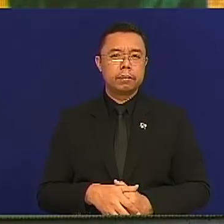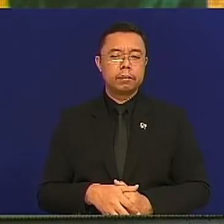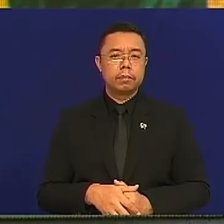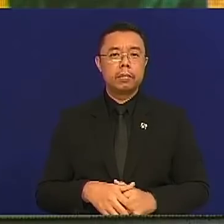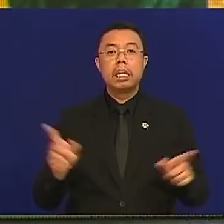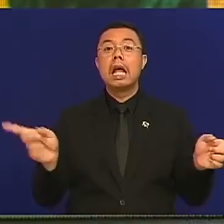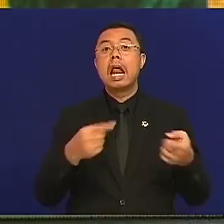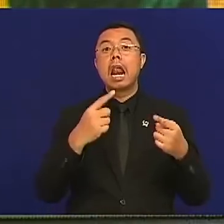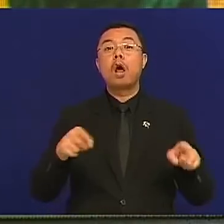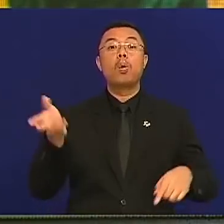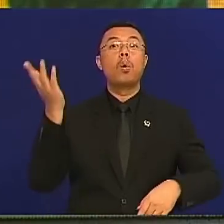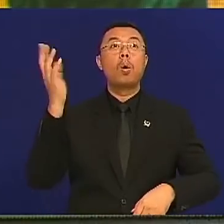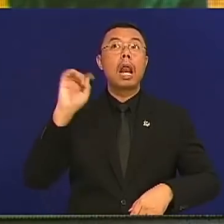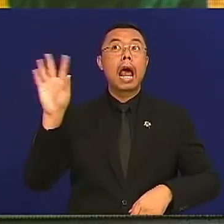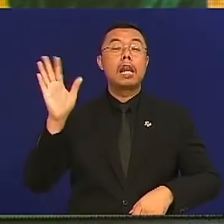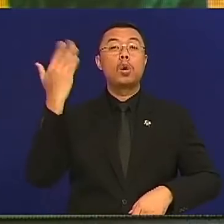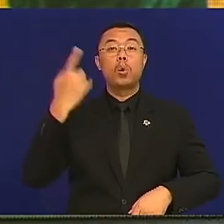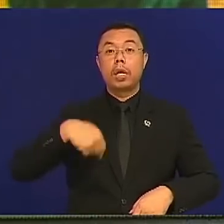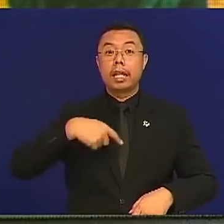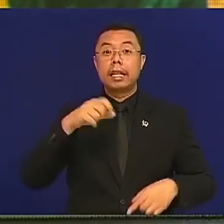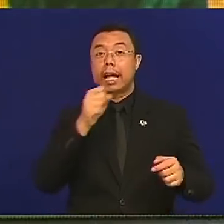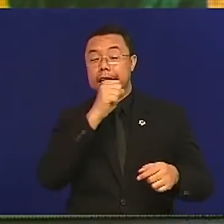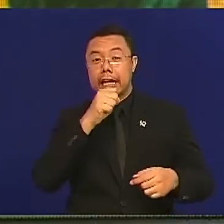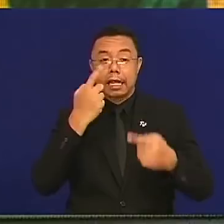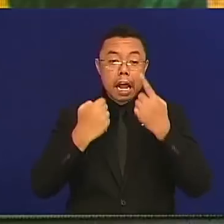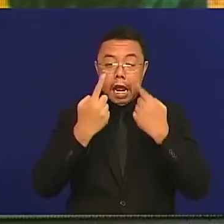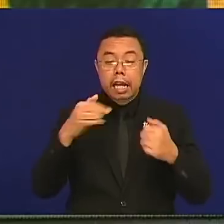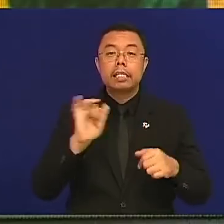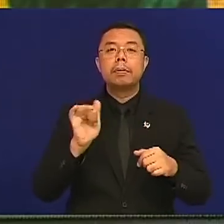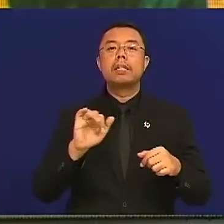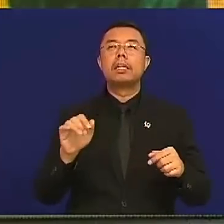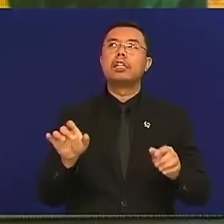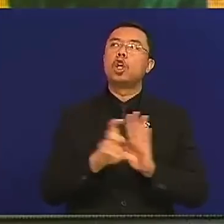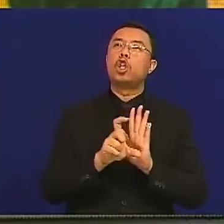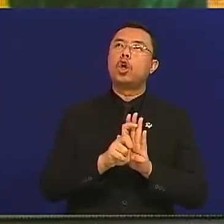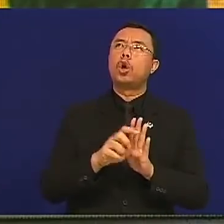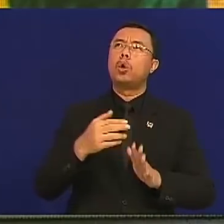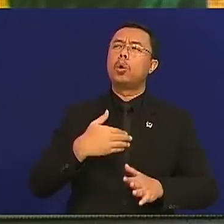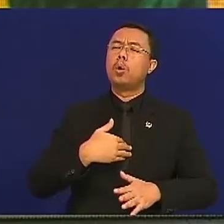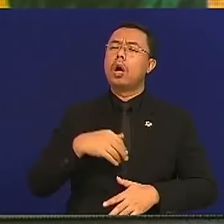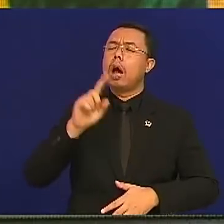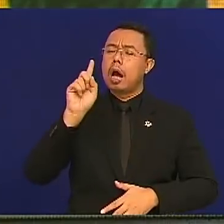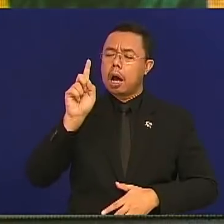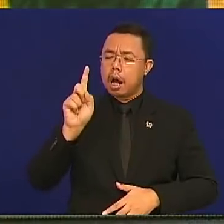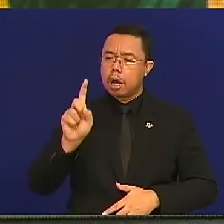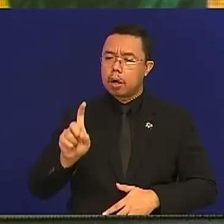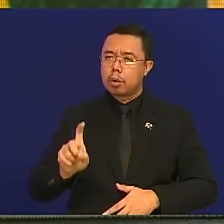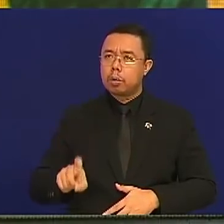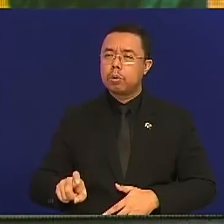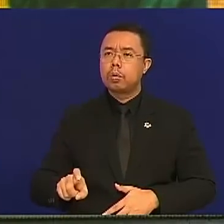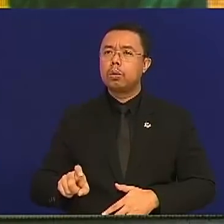Lagu lain yang dulu kalau kita menyanyi nangis-nangis tuh ya. Seperti lagu ini. Ku harus